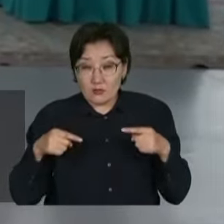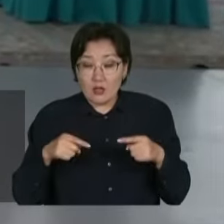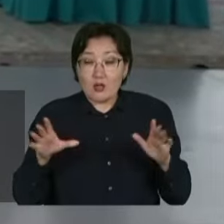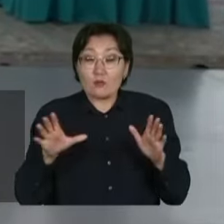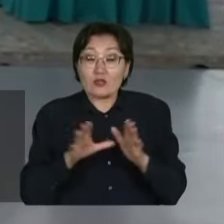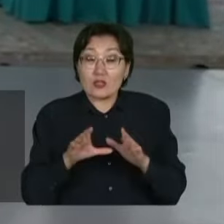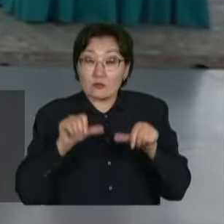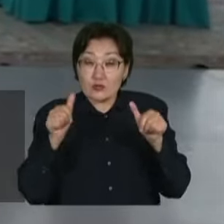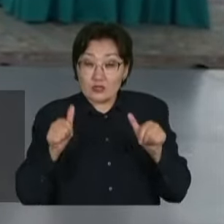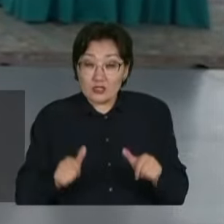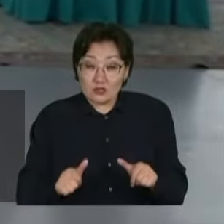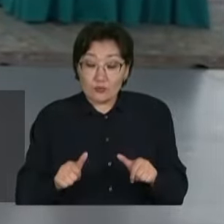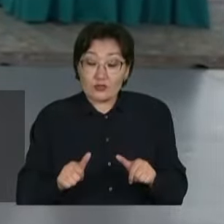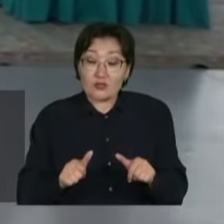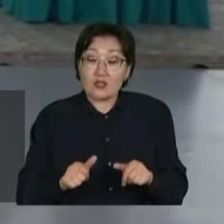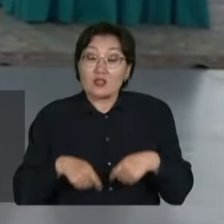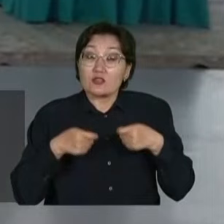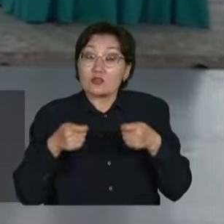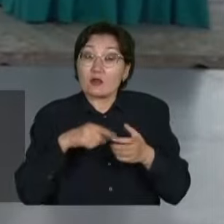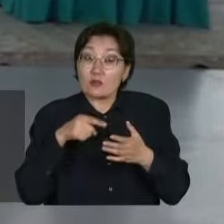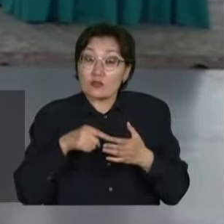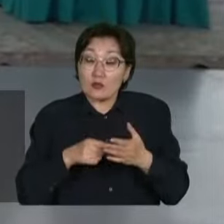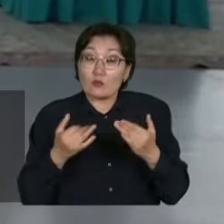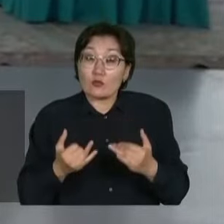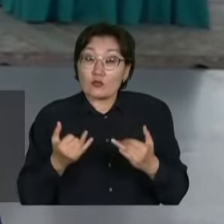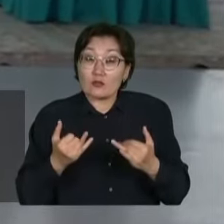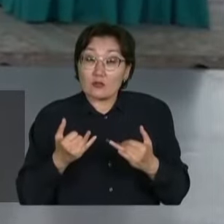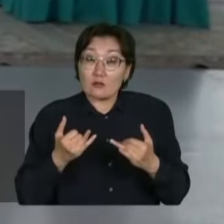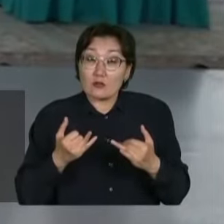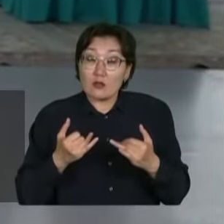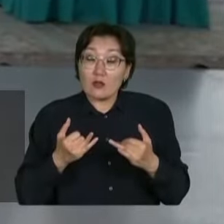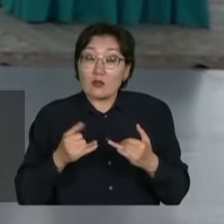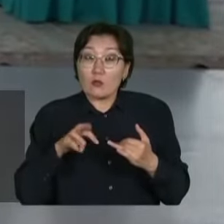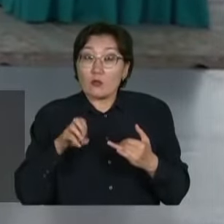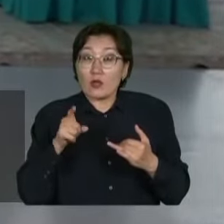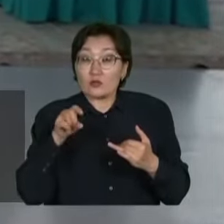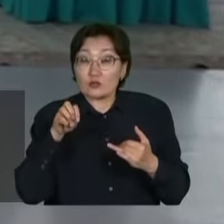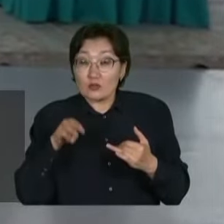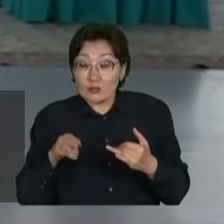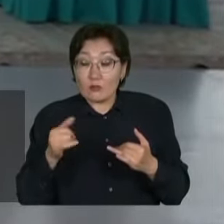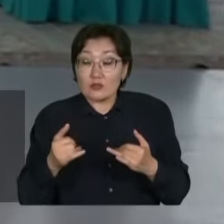электронды құралдар дәрежесінде жеткізу мәселесі дағы бүгінгі Мақсұт